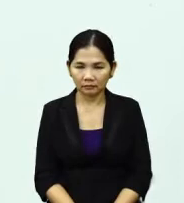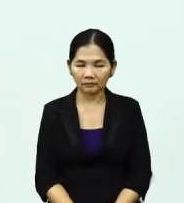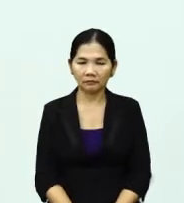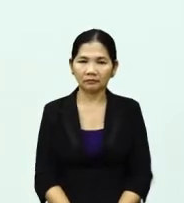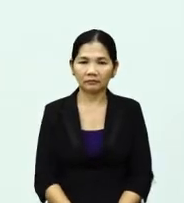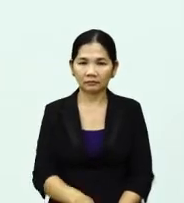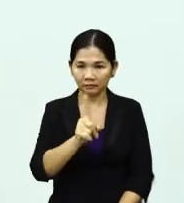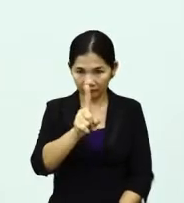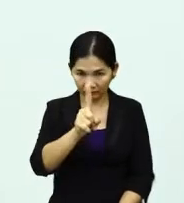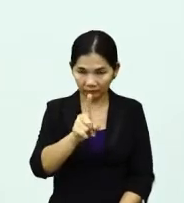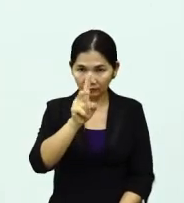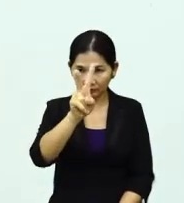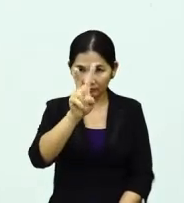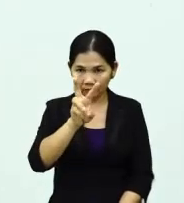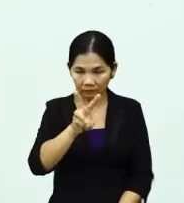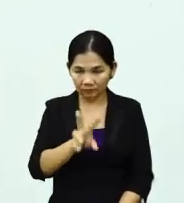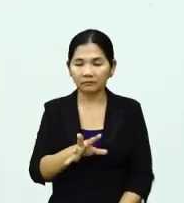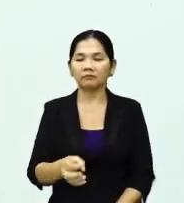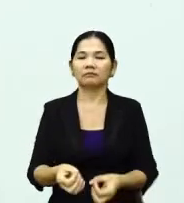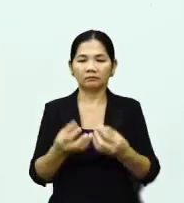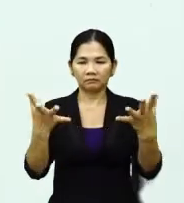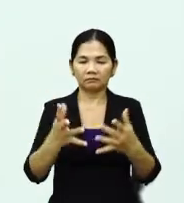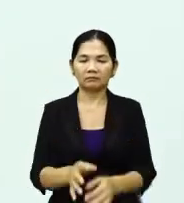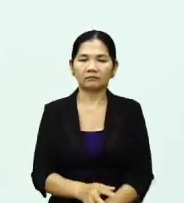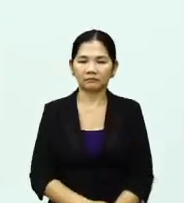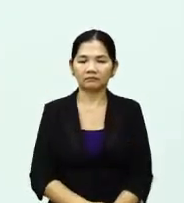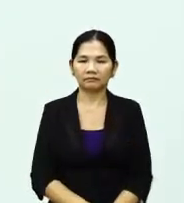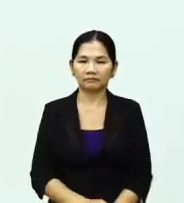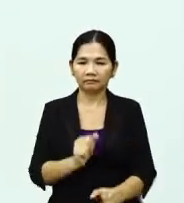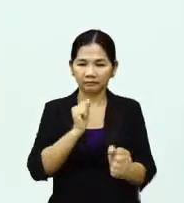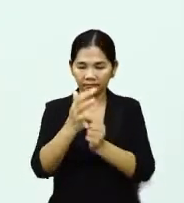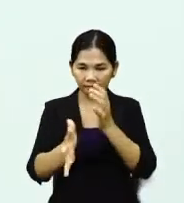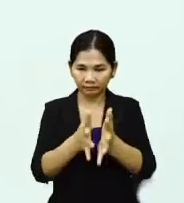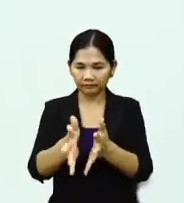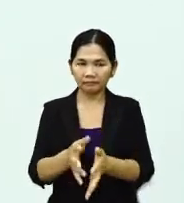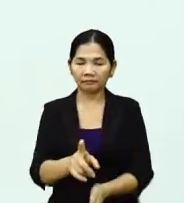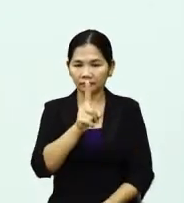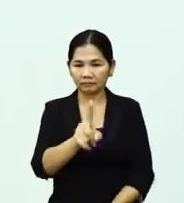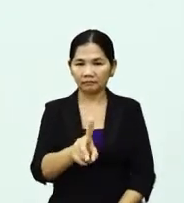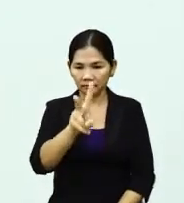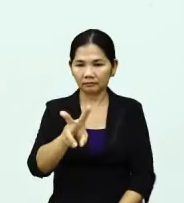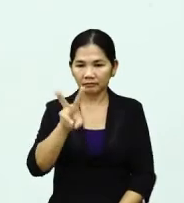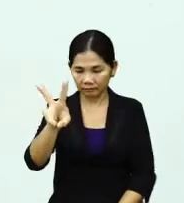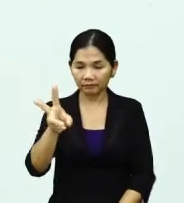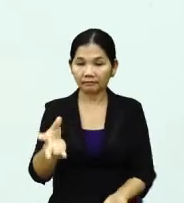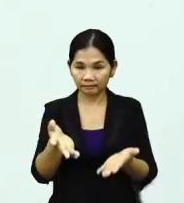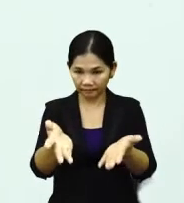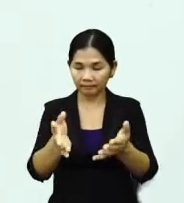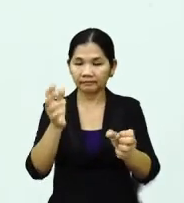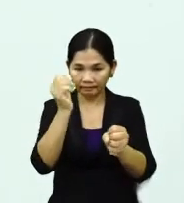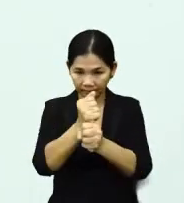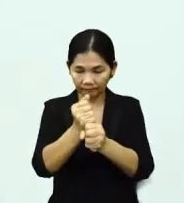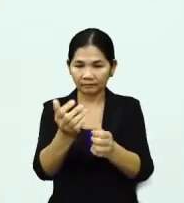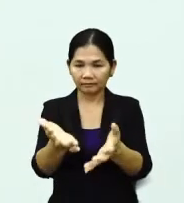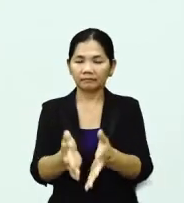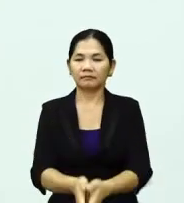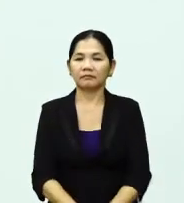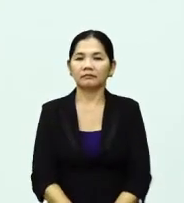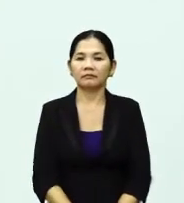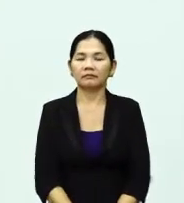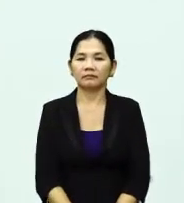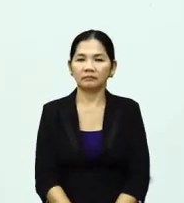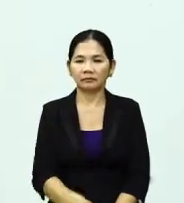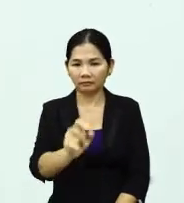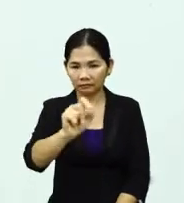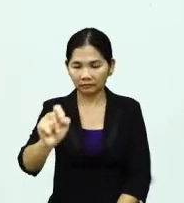chăng khá tục phê phì nì tì bà vì hình chả ra nìng kì. Ta lấy chắp đàm. Mùi, phí, bầy. Con